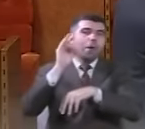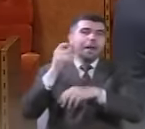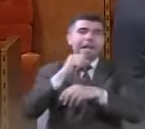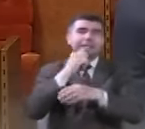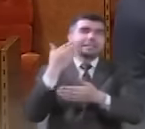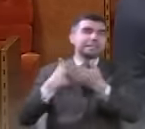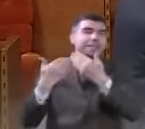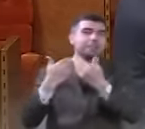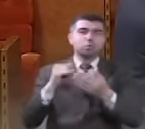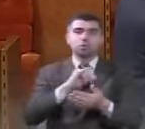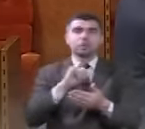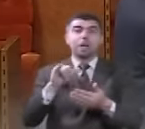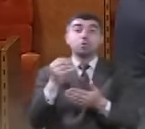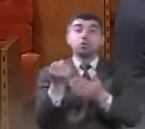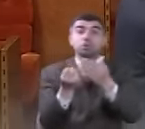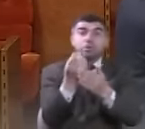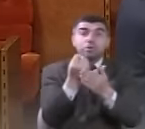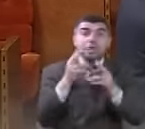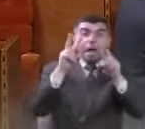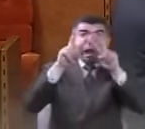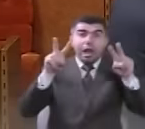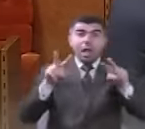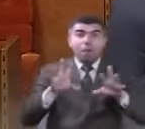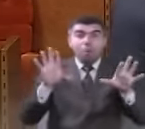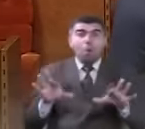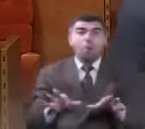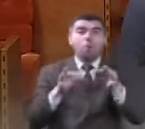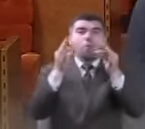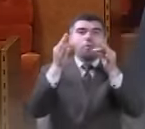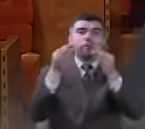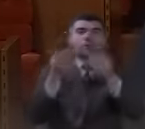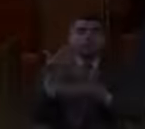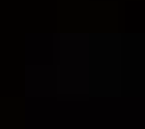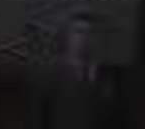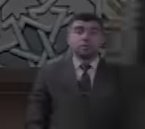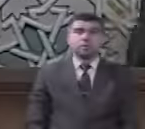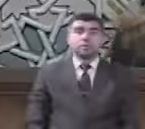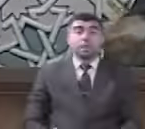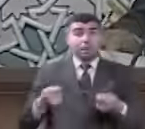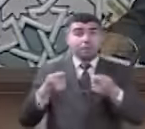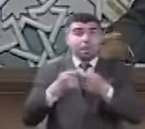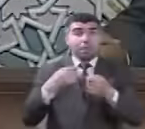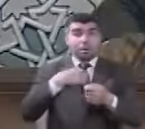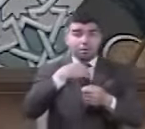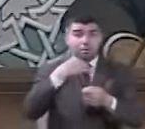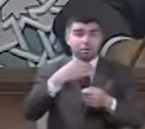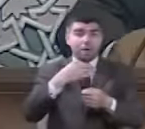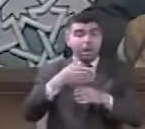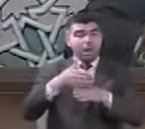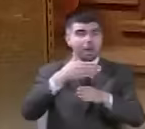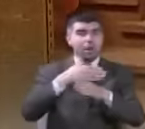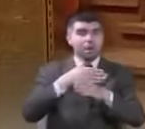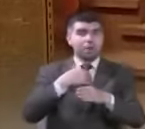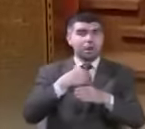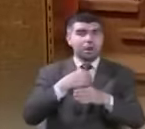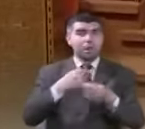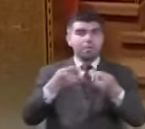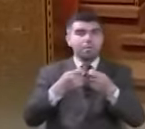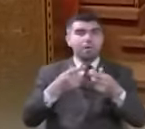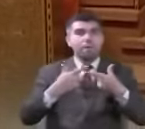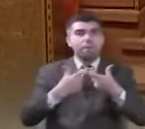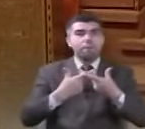ديال المناجم بدل الدخول الى الاعماق ديالها. شكرا سيد الرئيس. هذه القضيه السيد النائب غتفتح واحد